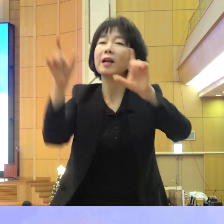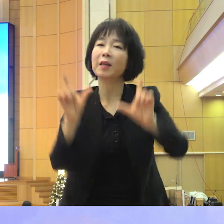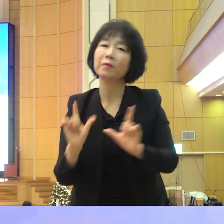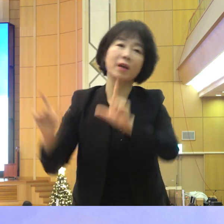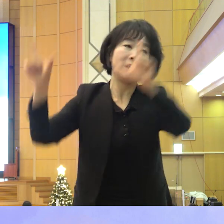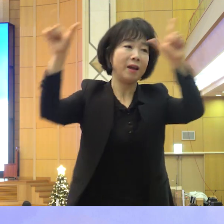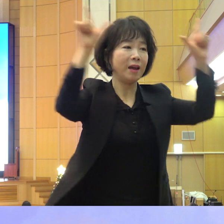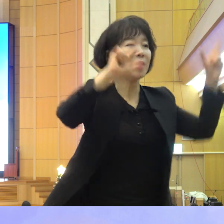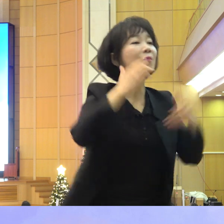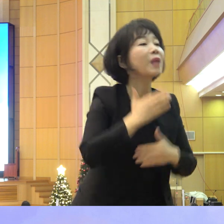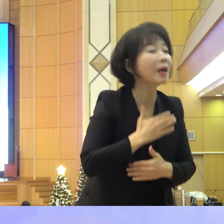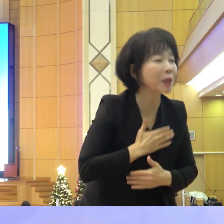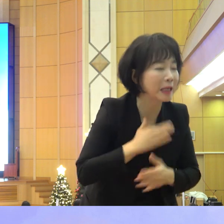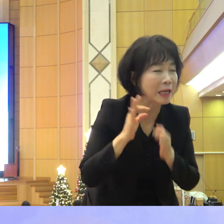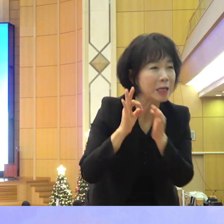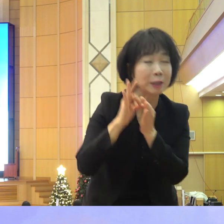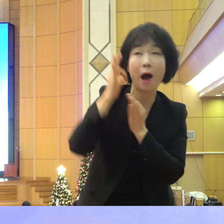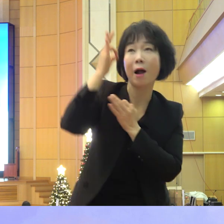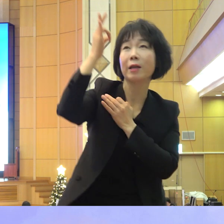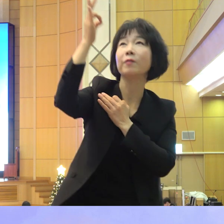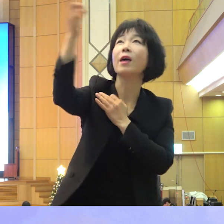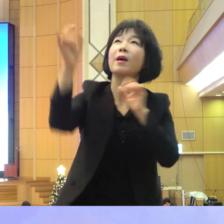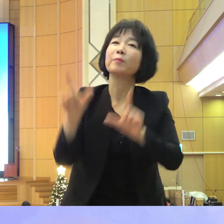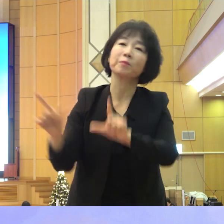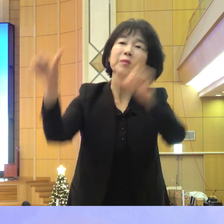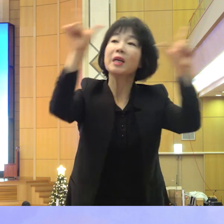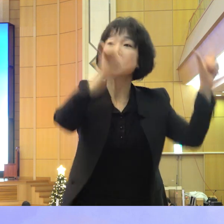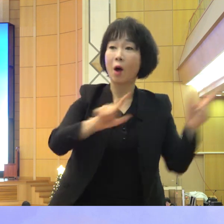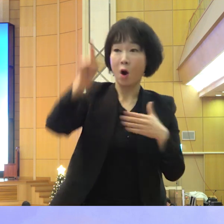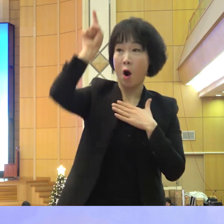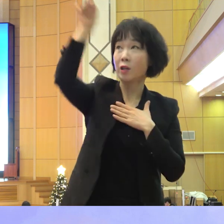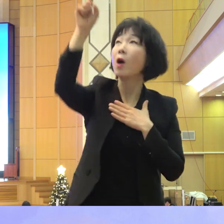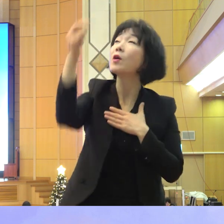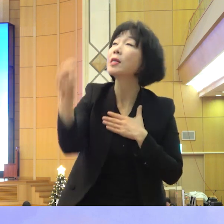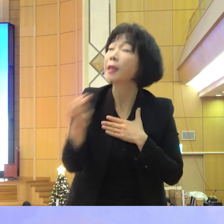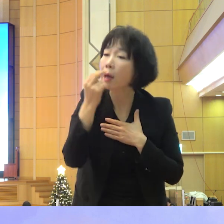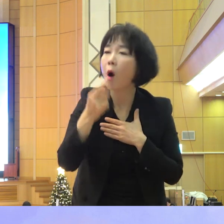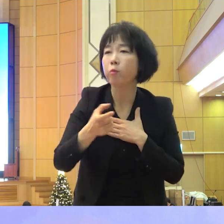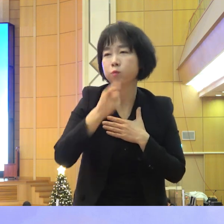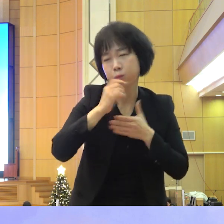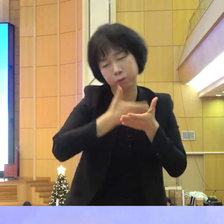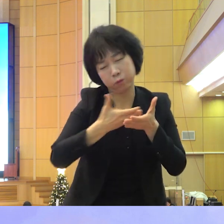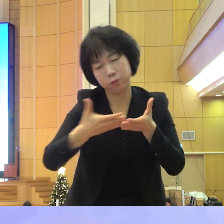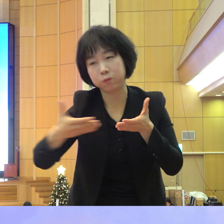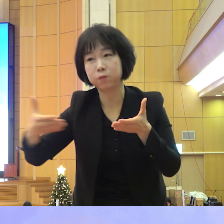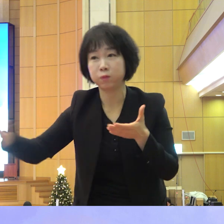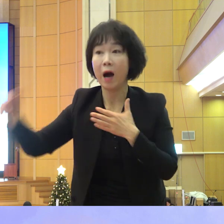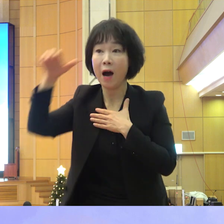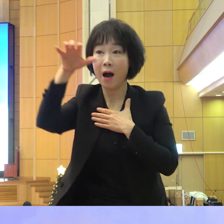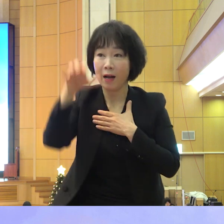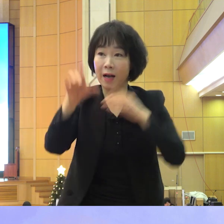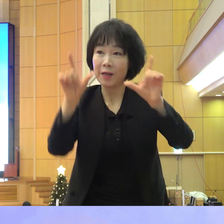길이 살겠네, 나 길이 살겠네. 저 생명 시냇가에